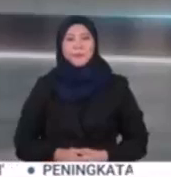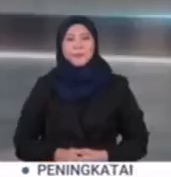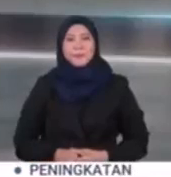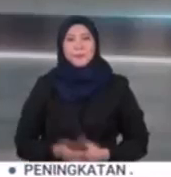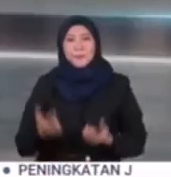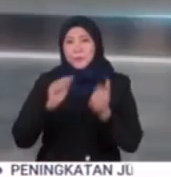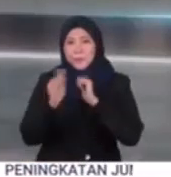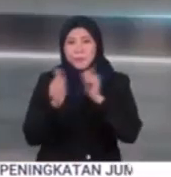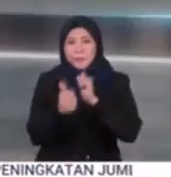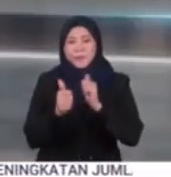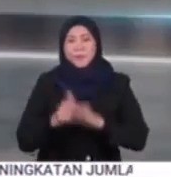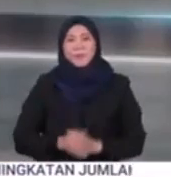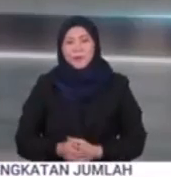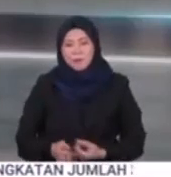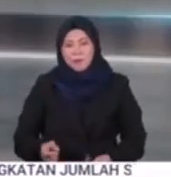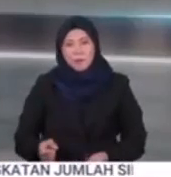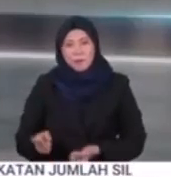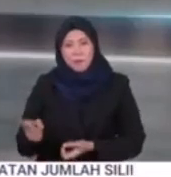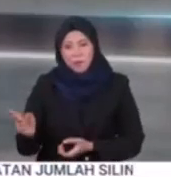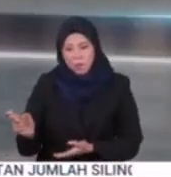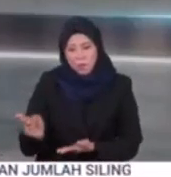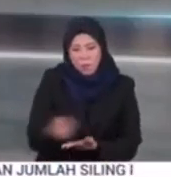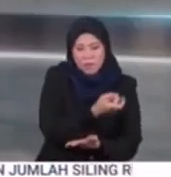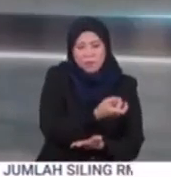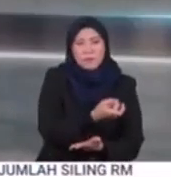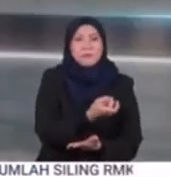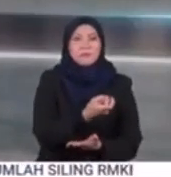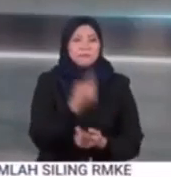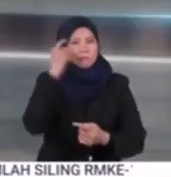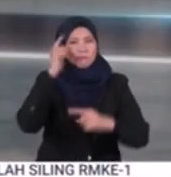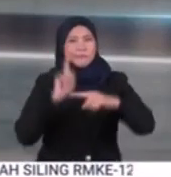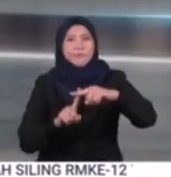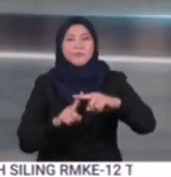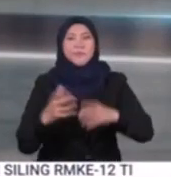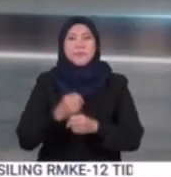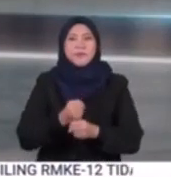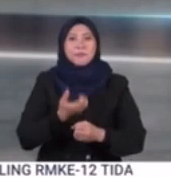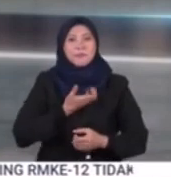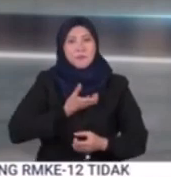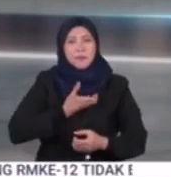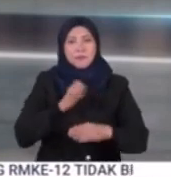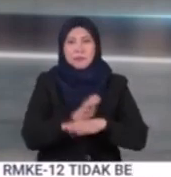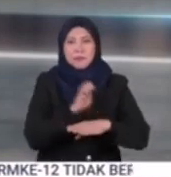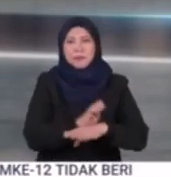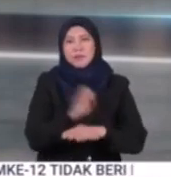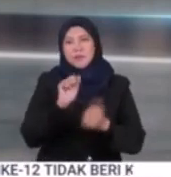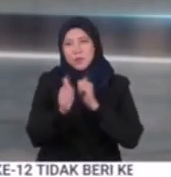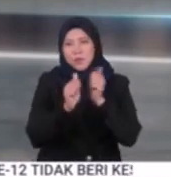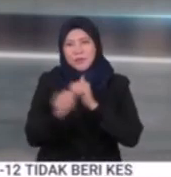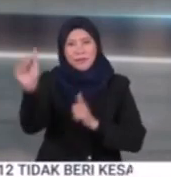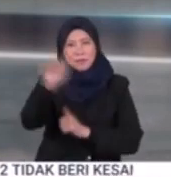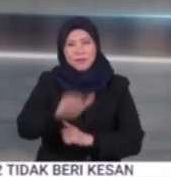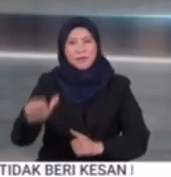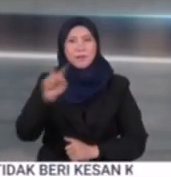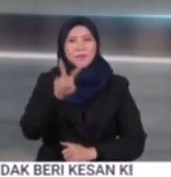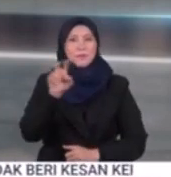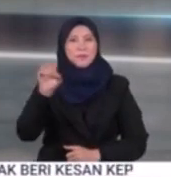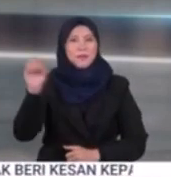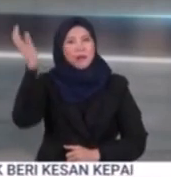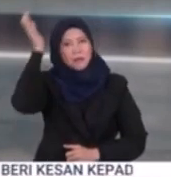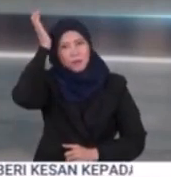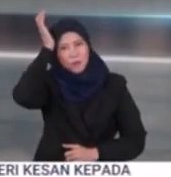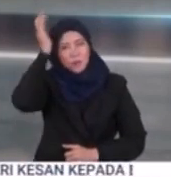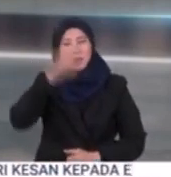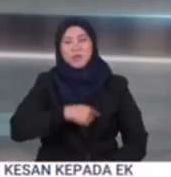perkembangan Sugan Squad hoki lelaki negara terus optimis untuk mau pulang ingat emas pada sukan Asia 2022 di hangzhou